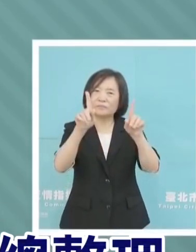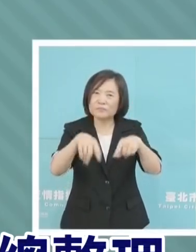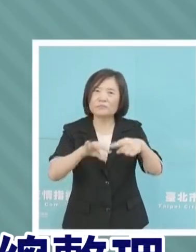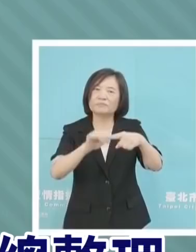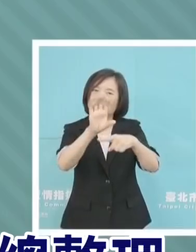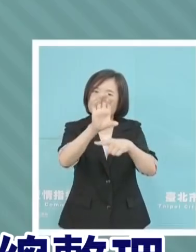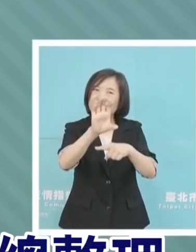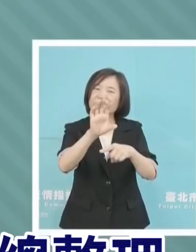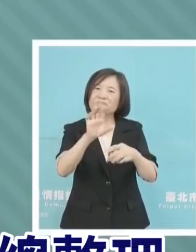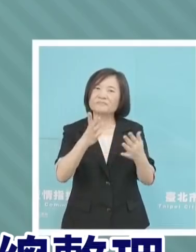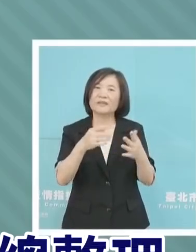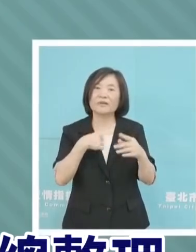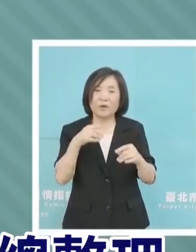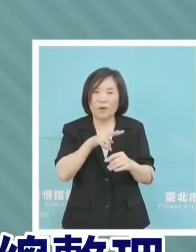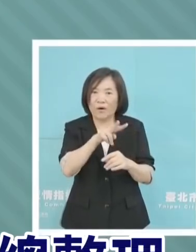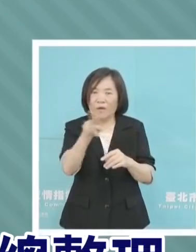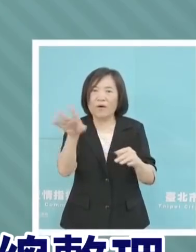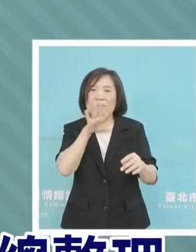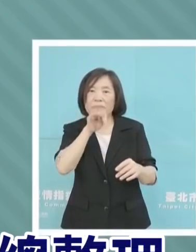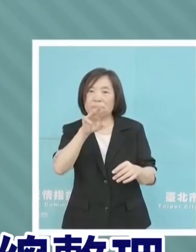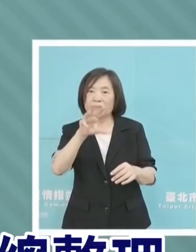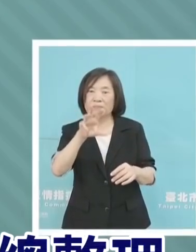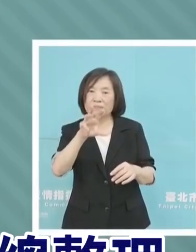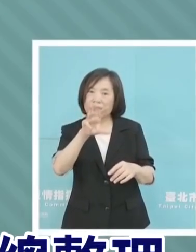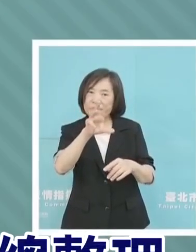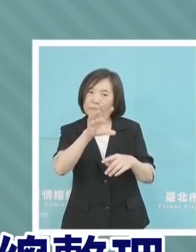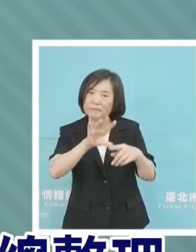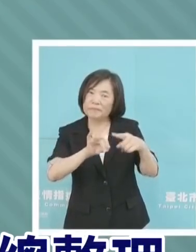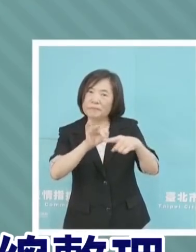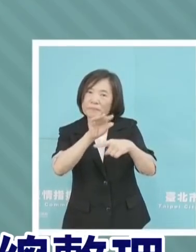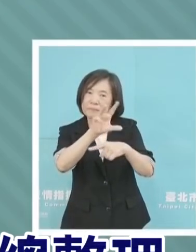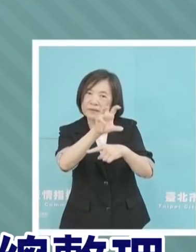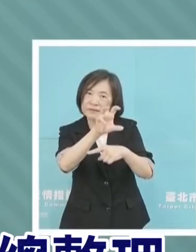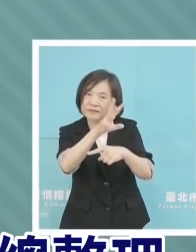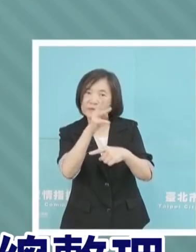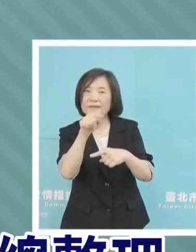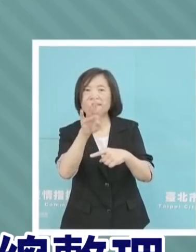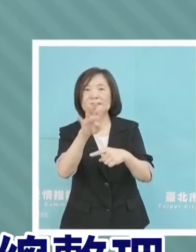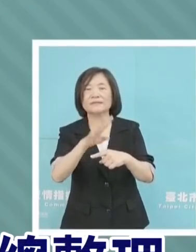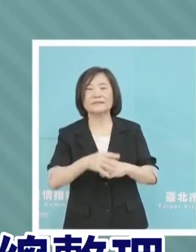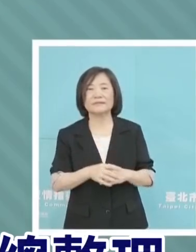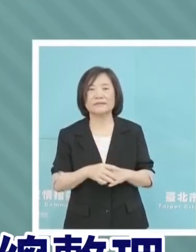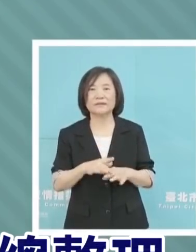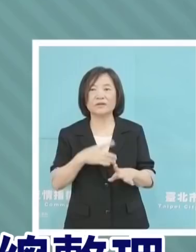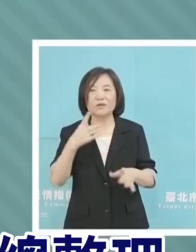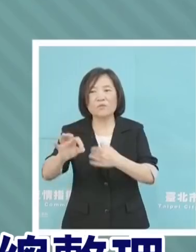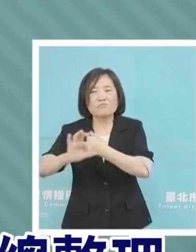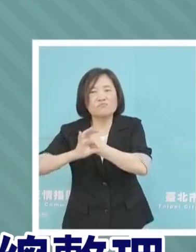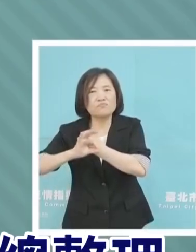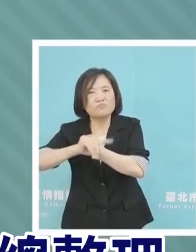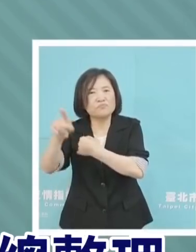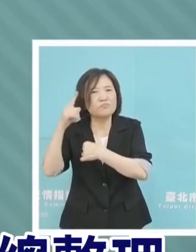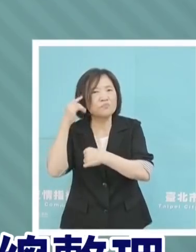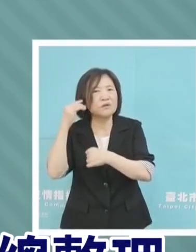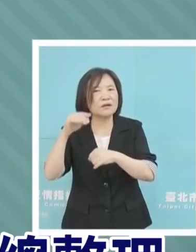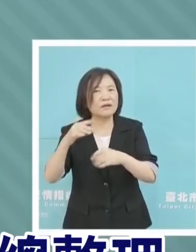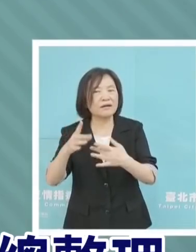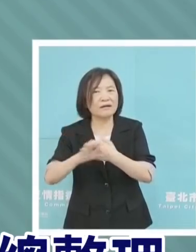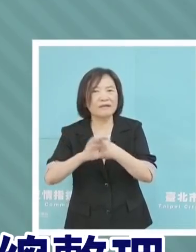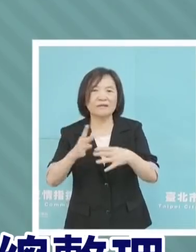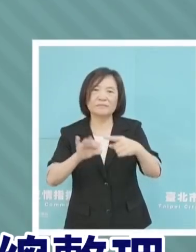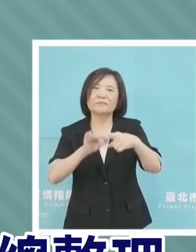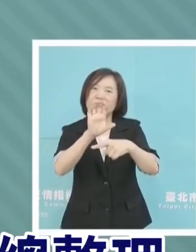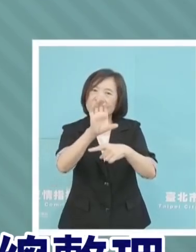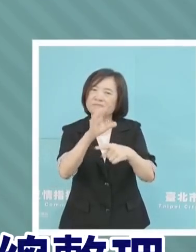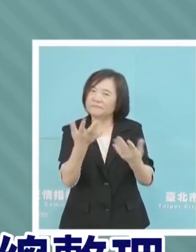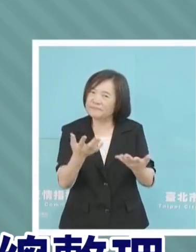90%的最高，因为现在看到是83.44%嘛哈，就算把那些候补的数字补一补，了不起大概是90%